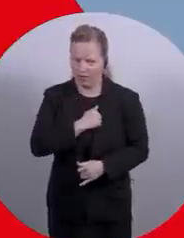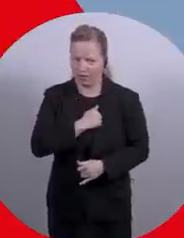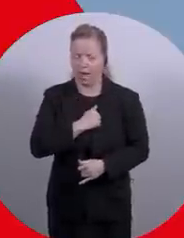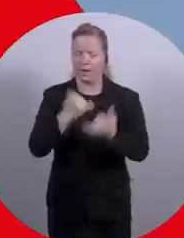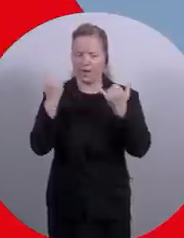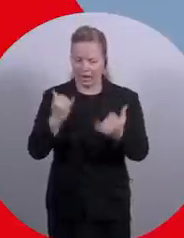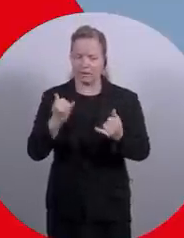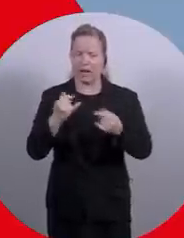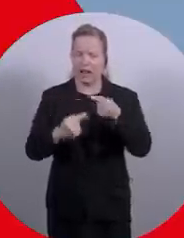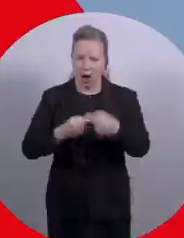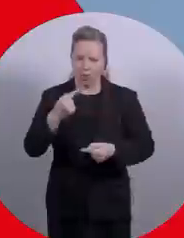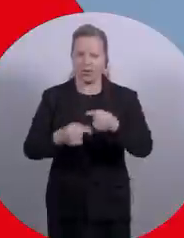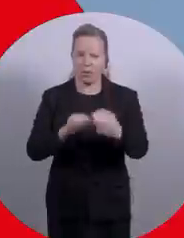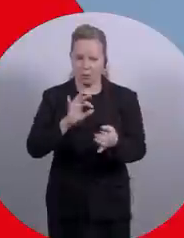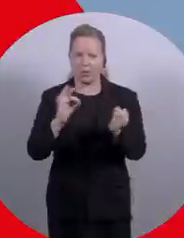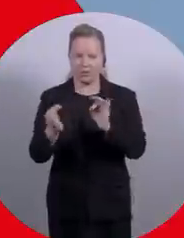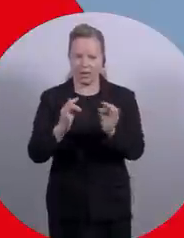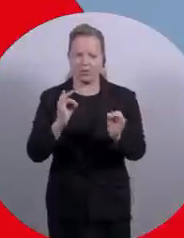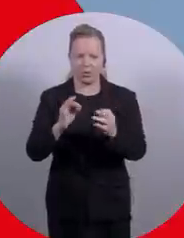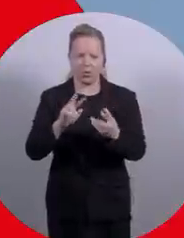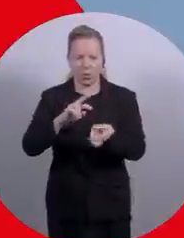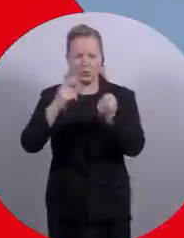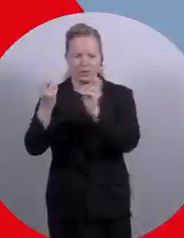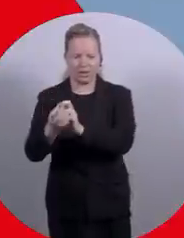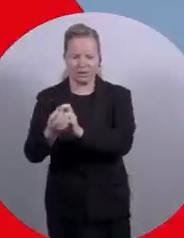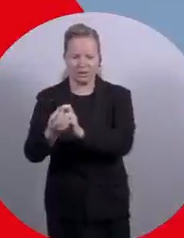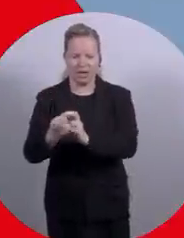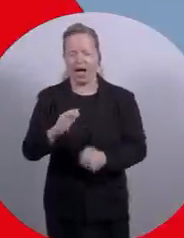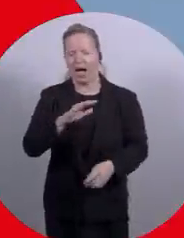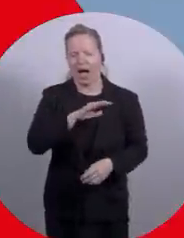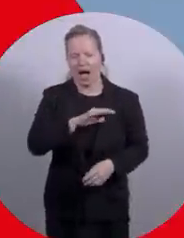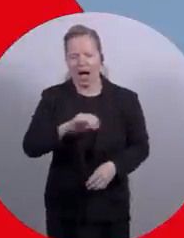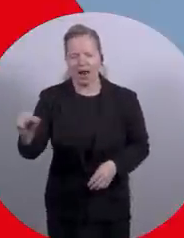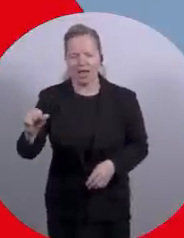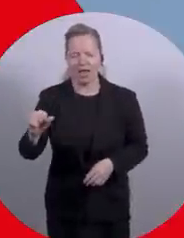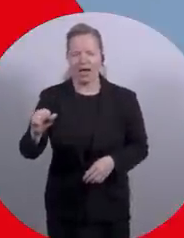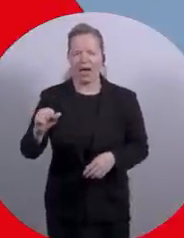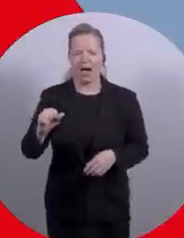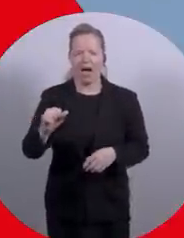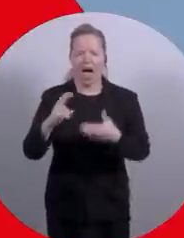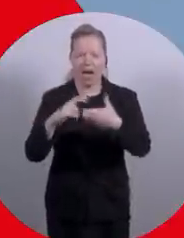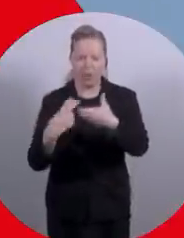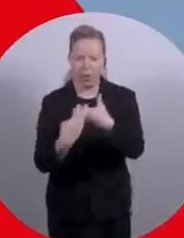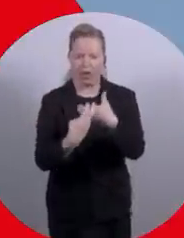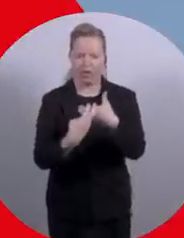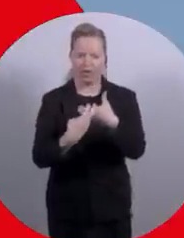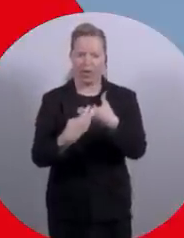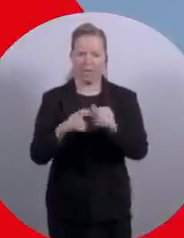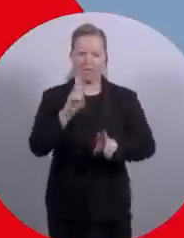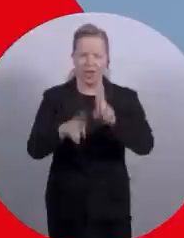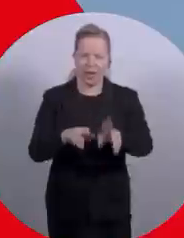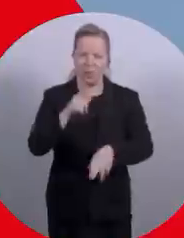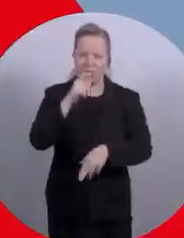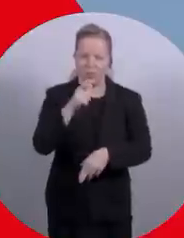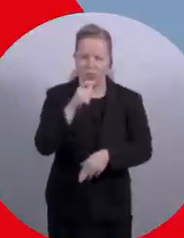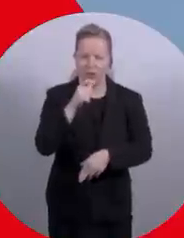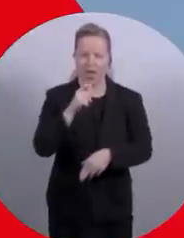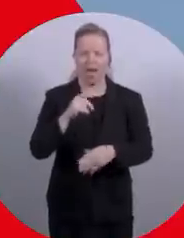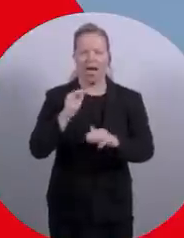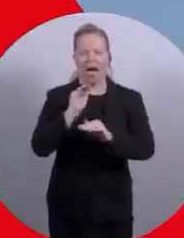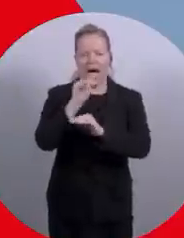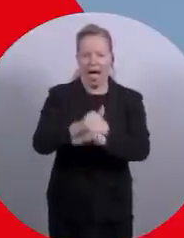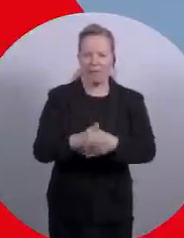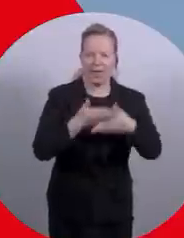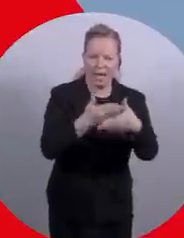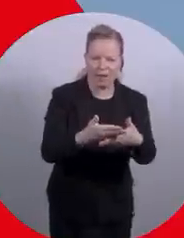um wirklich auch alle Angehörigen der Pflegeberufe Heimhilfe Pflegeassistenz